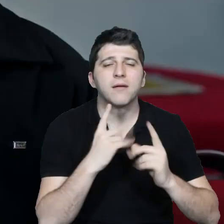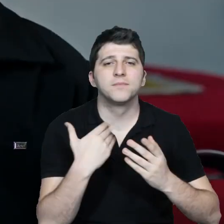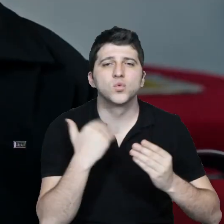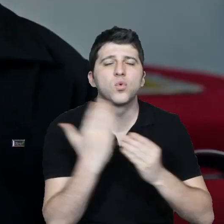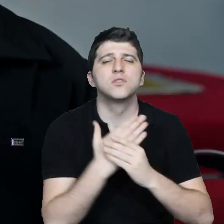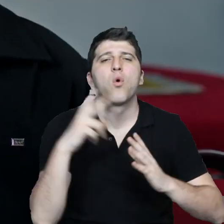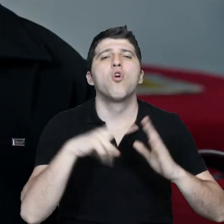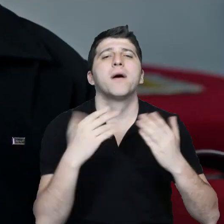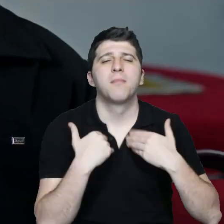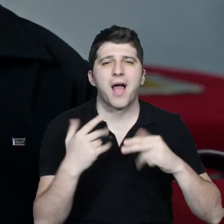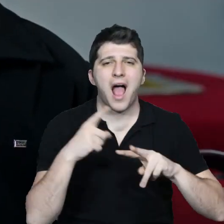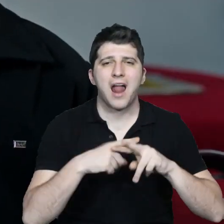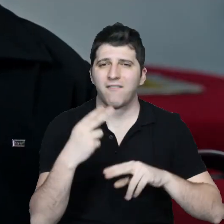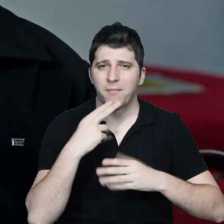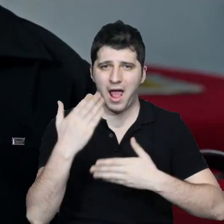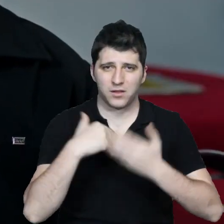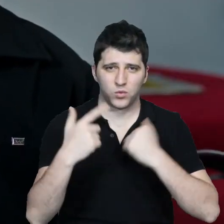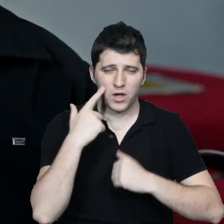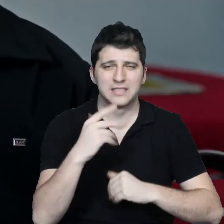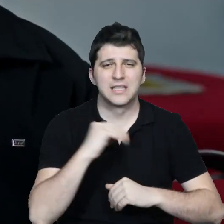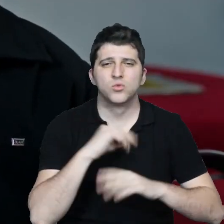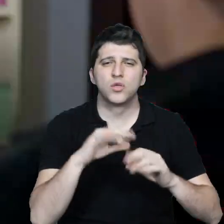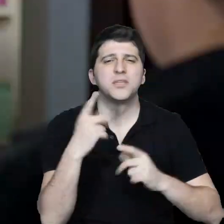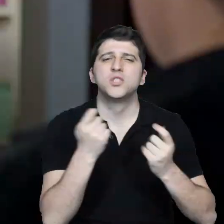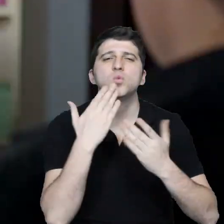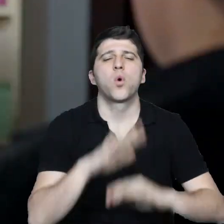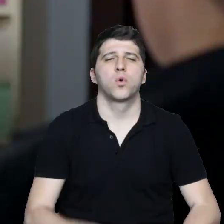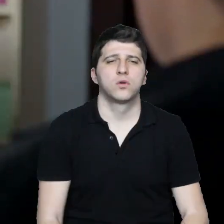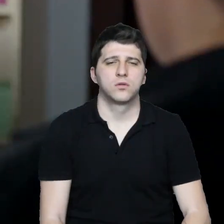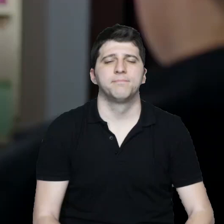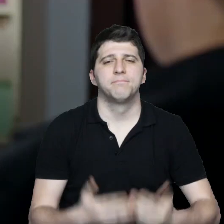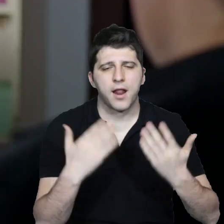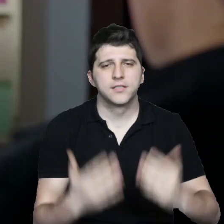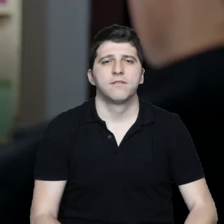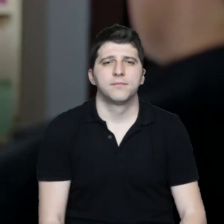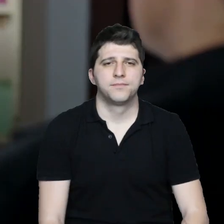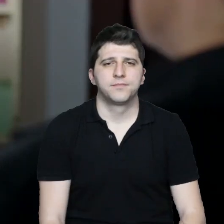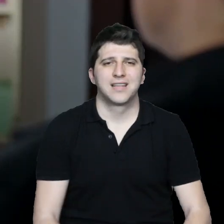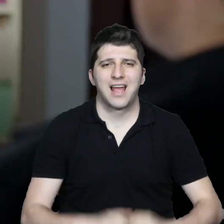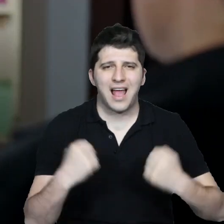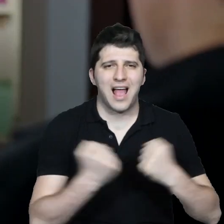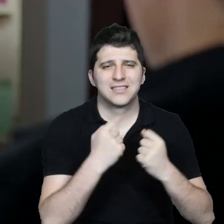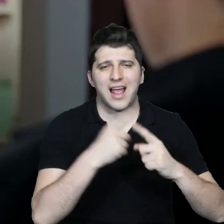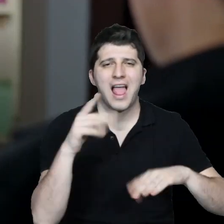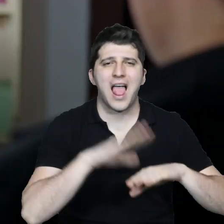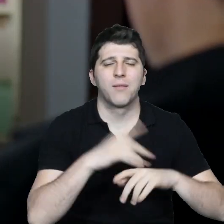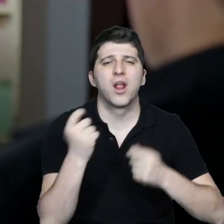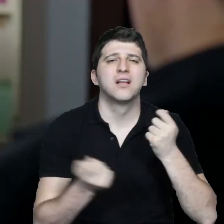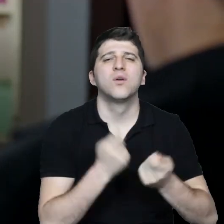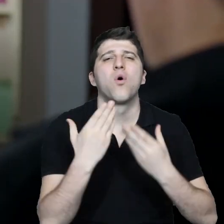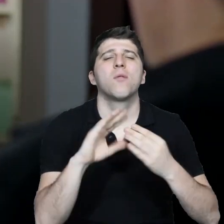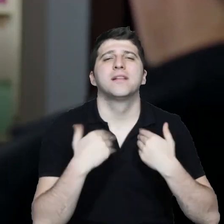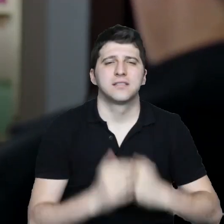okumadım. Ama Alev Hanım'ın anlattığı kadarıyla sanırım şu anda bir işiniz yok. Maalesef. Kazadan beri elim böyle. Çalışamadım